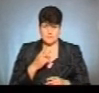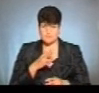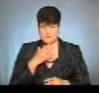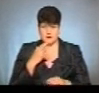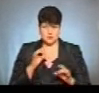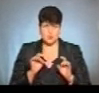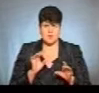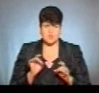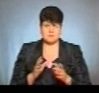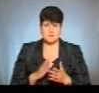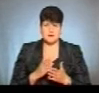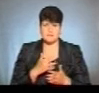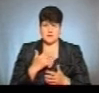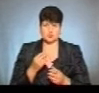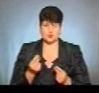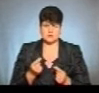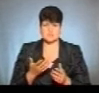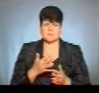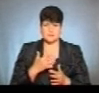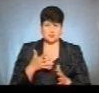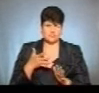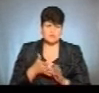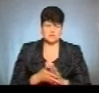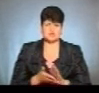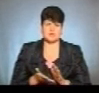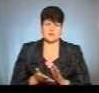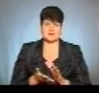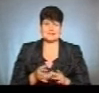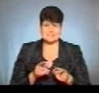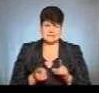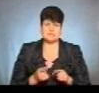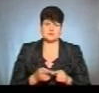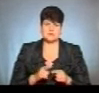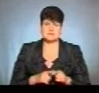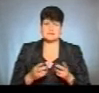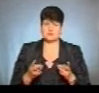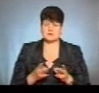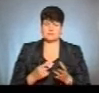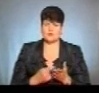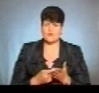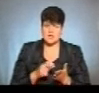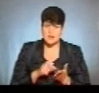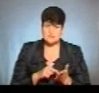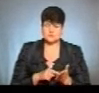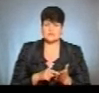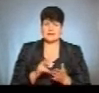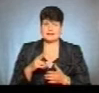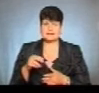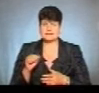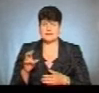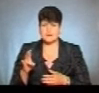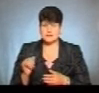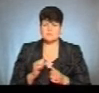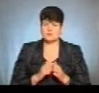реклами, значить має багато грошей, значить багато витрачає. Дійсно, це потрібно вказувати вихідні дані, тому що дуже